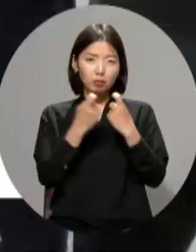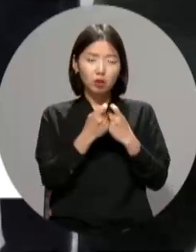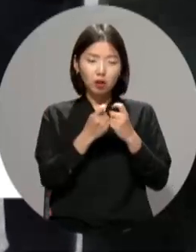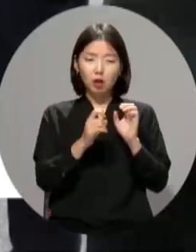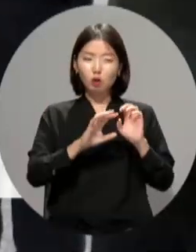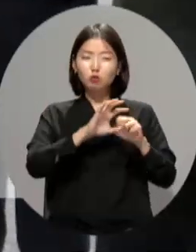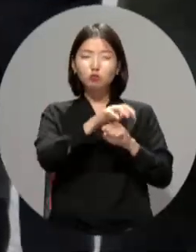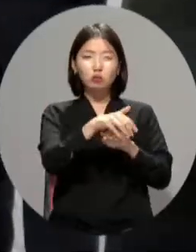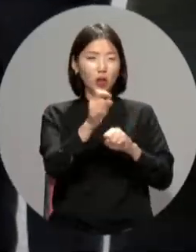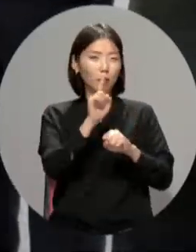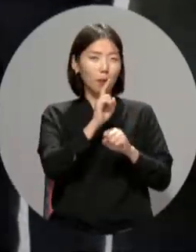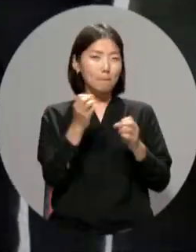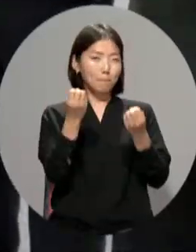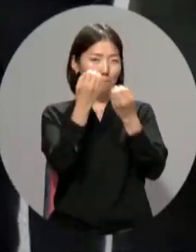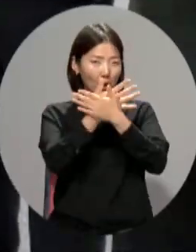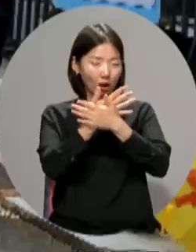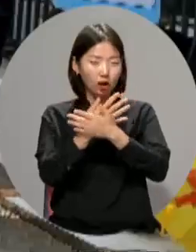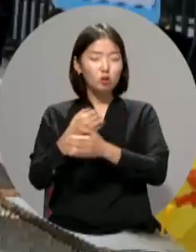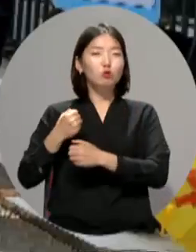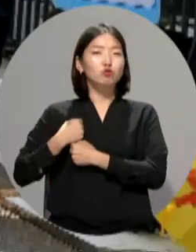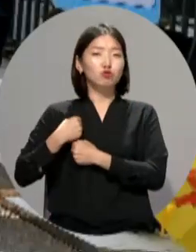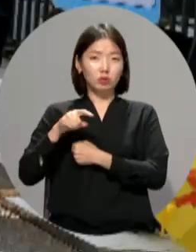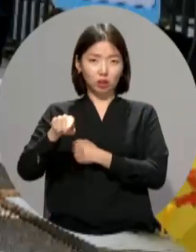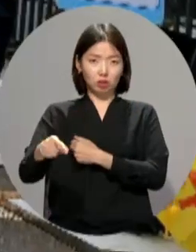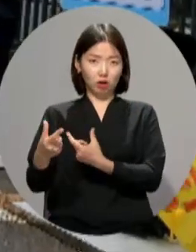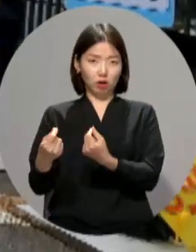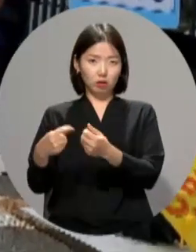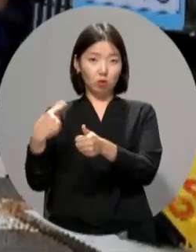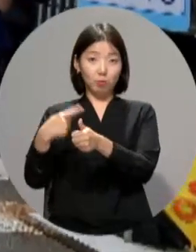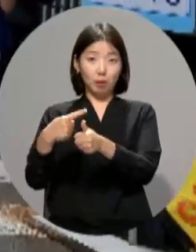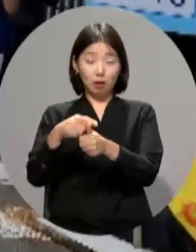민간 국제공항으로 위장한 군사시설에 불과할 것이라고 비판했습니다.